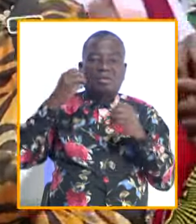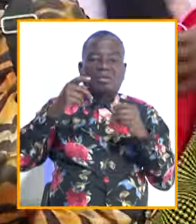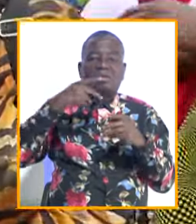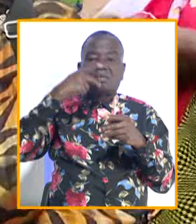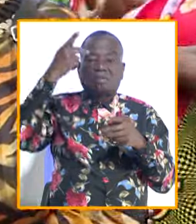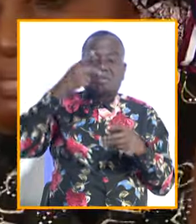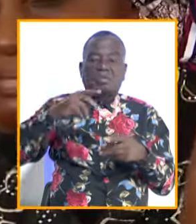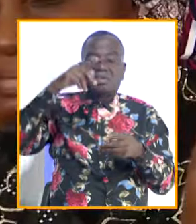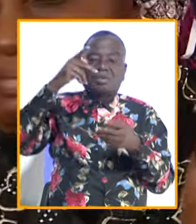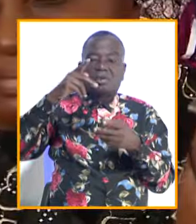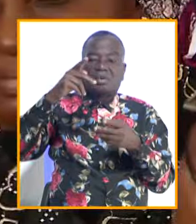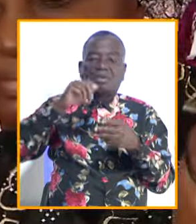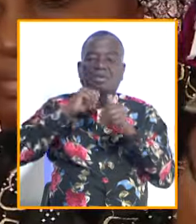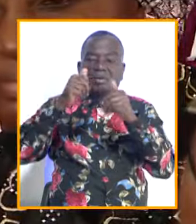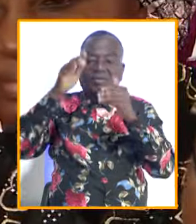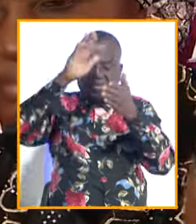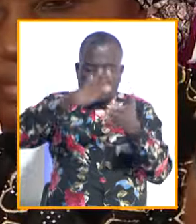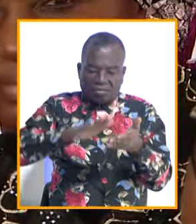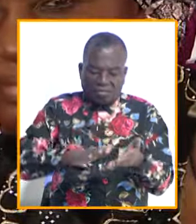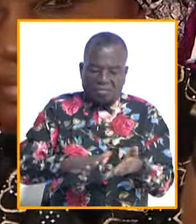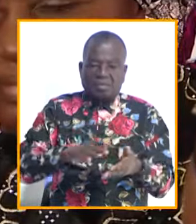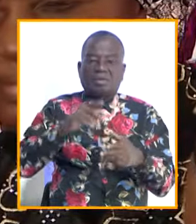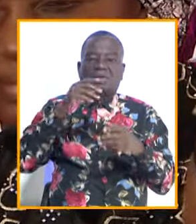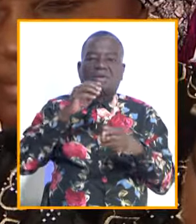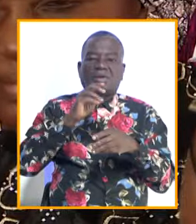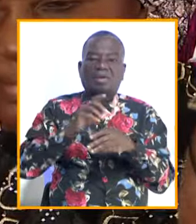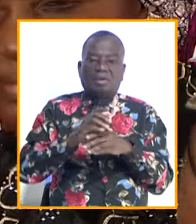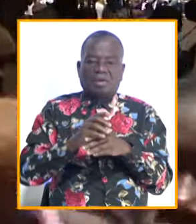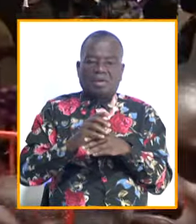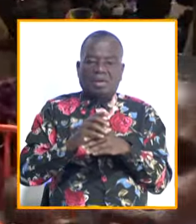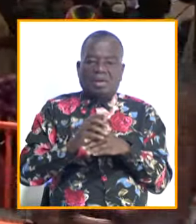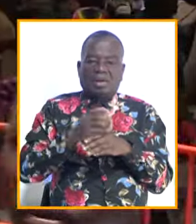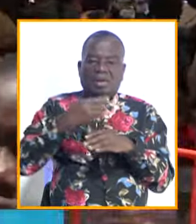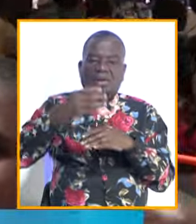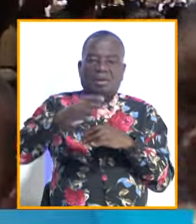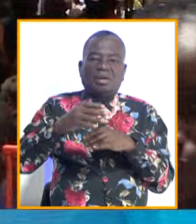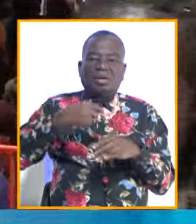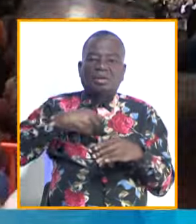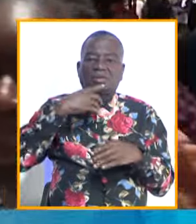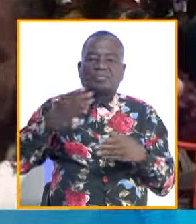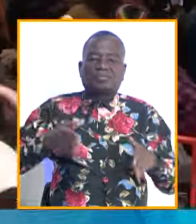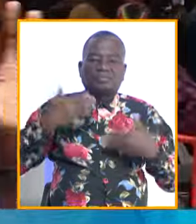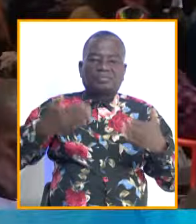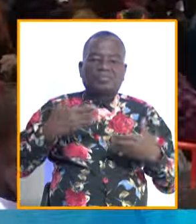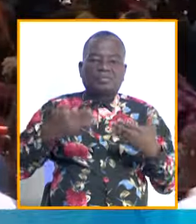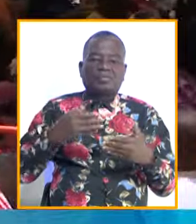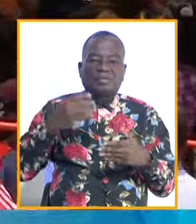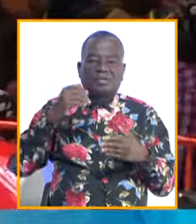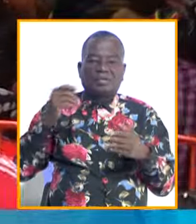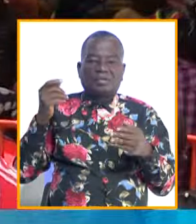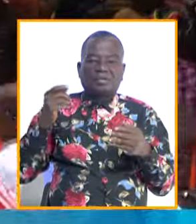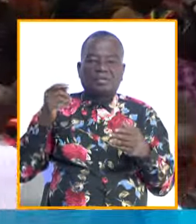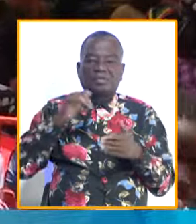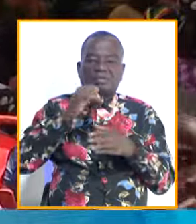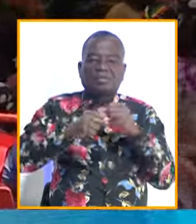dons viennent réduire considérablement les dépenses liées à la rentrée scolaire. Je suis heureuse parce qu'à cause d'elle, cette année, on ne